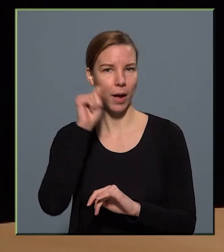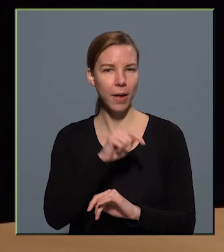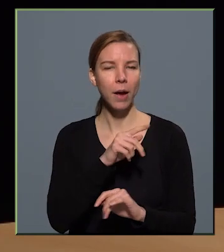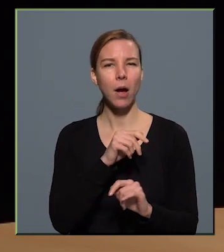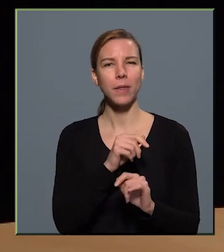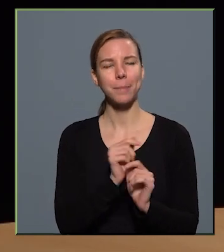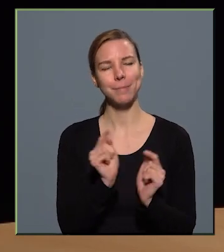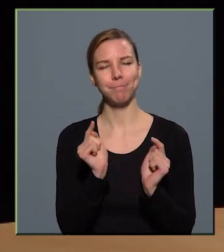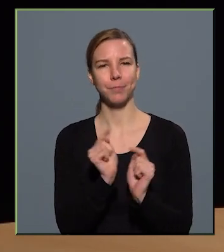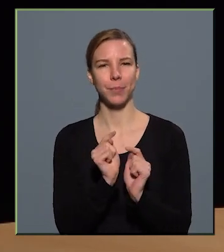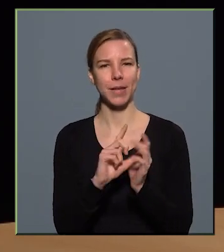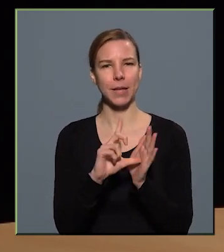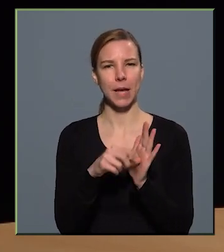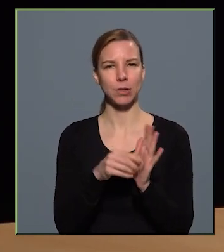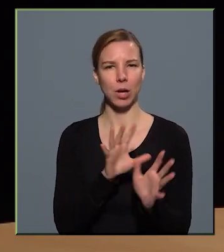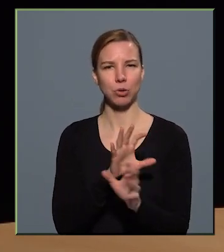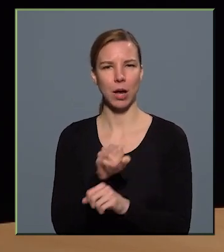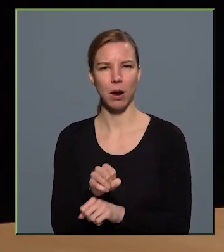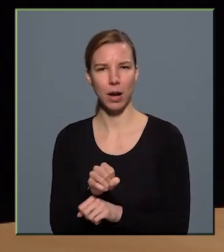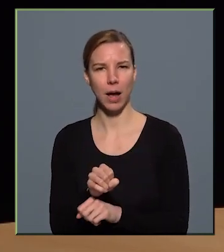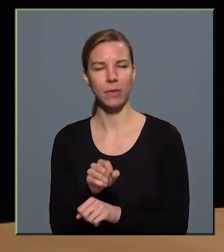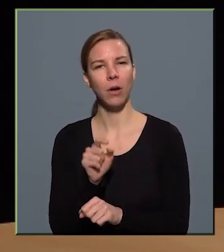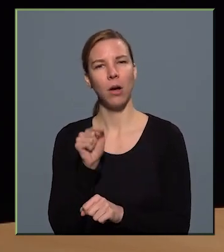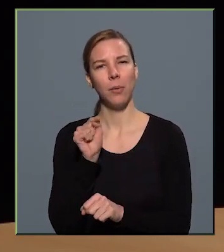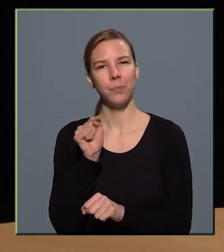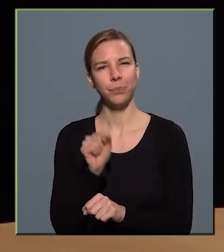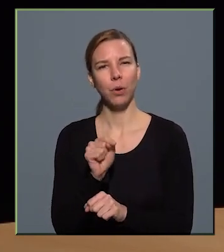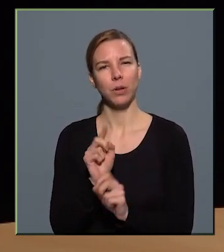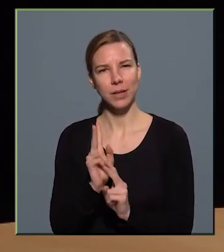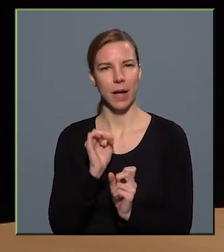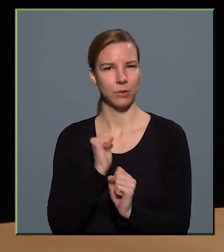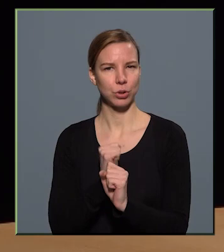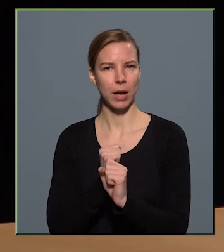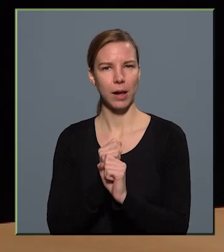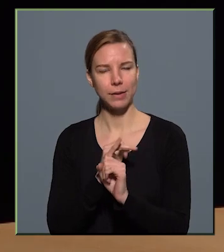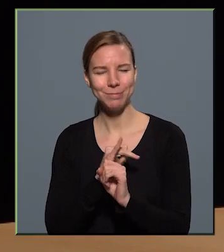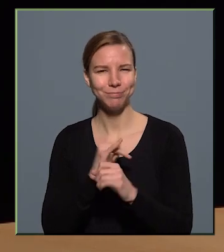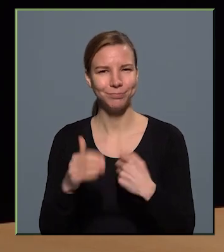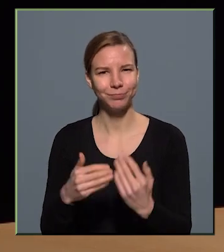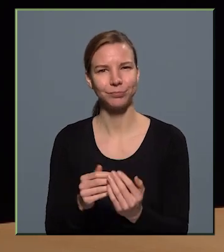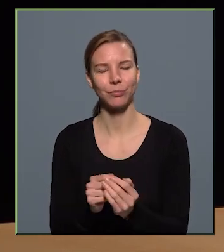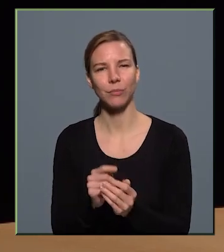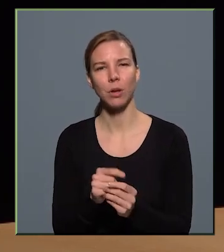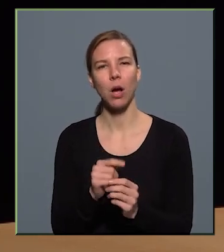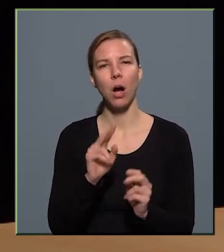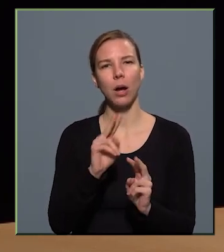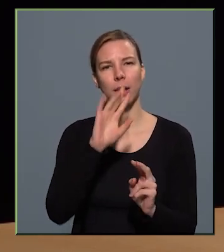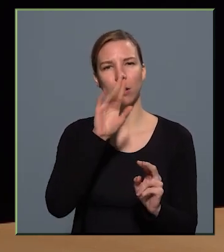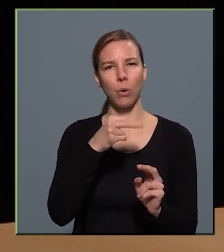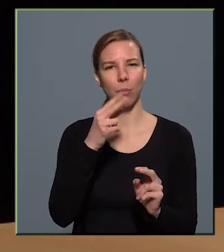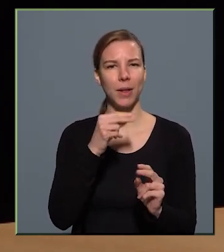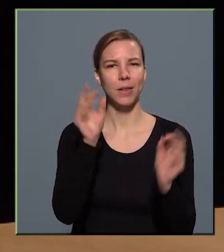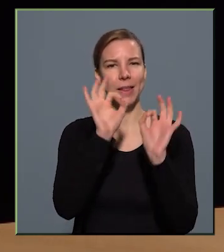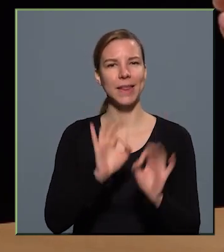az egy pici késéssel reagált arra, hogy itt ezt mindenképpen csinálni kell. De hát igazából ugye azok az emberek, akikről beszélünk, a